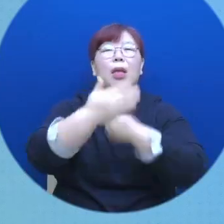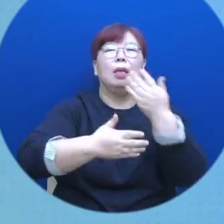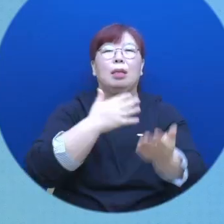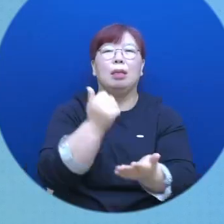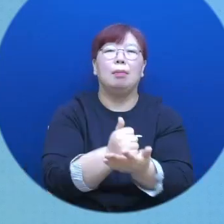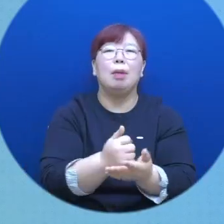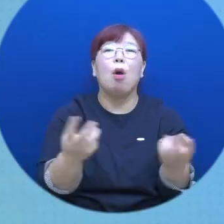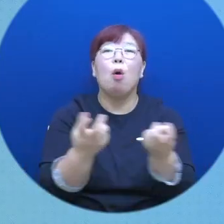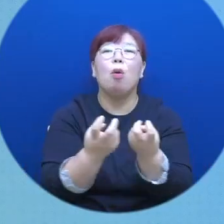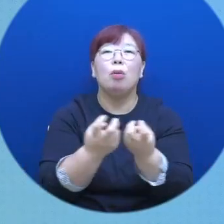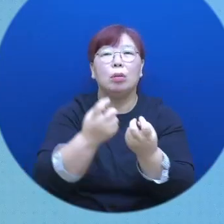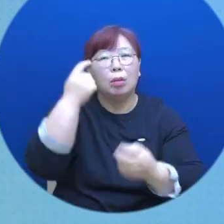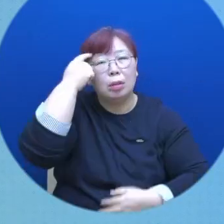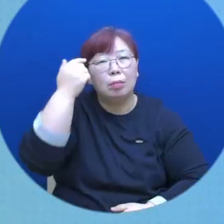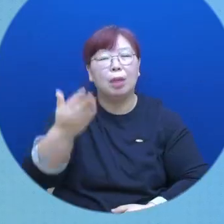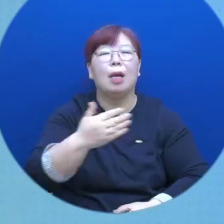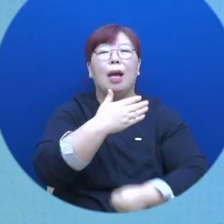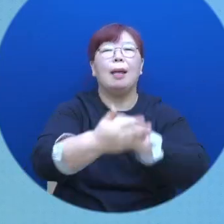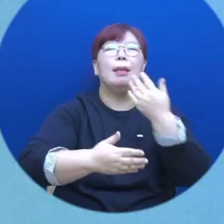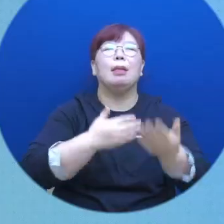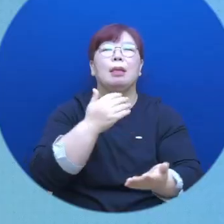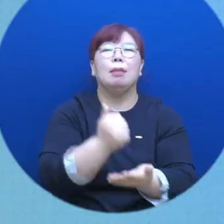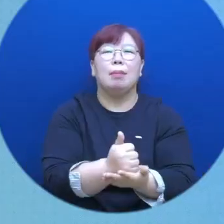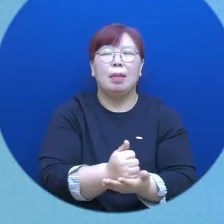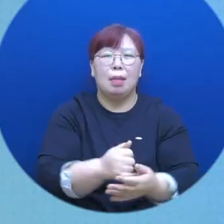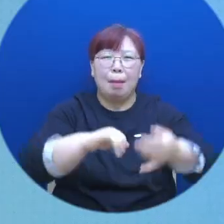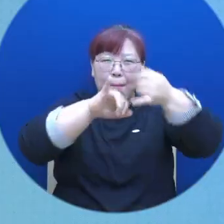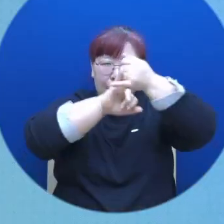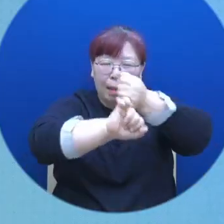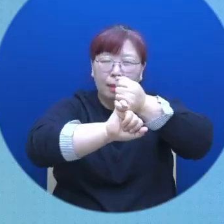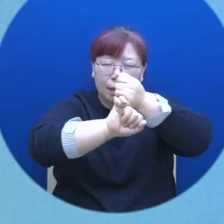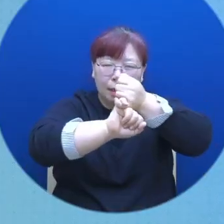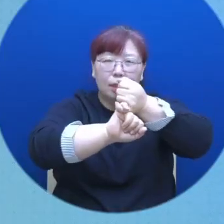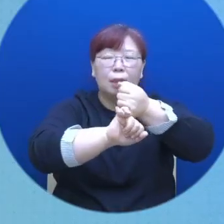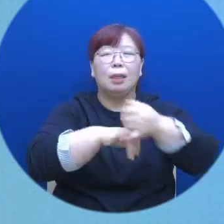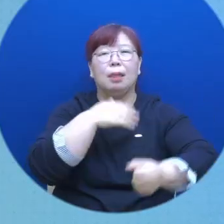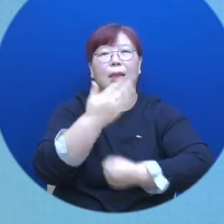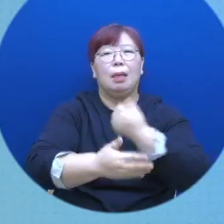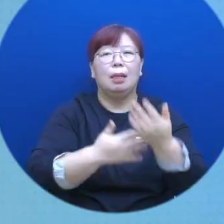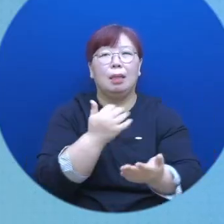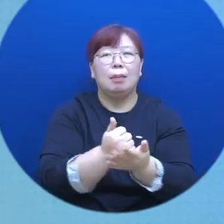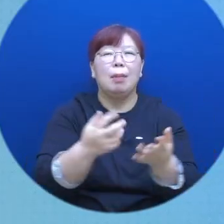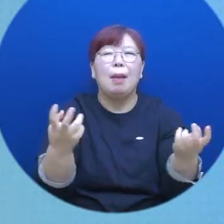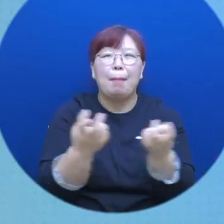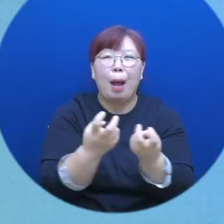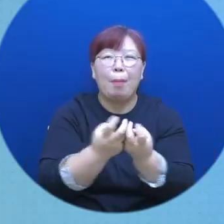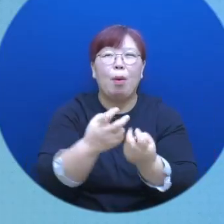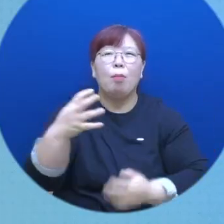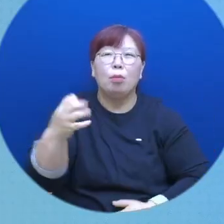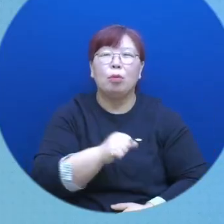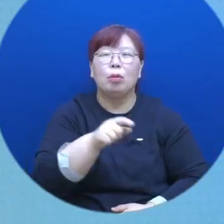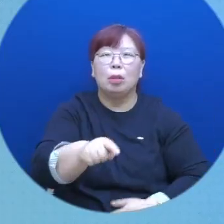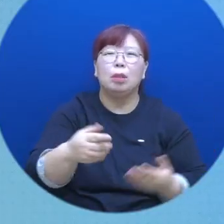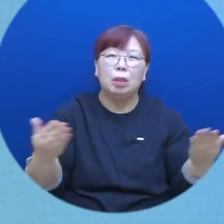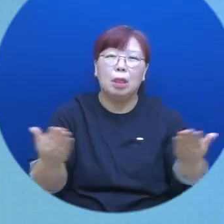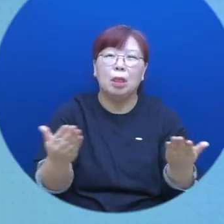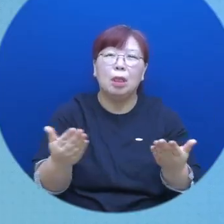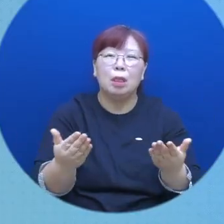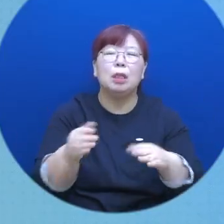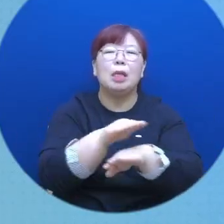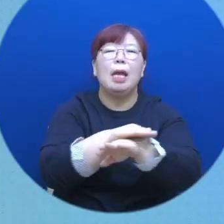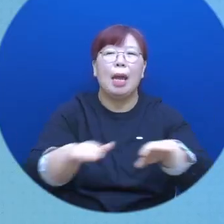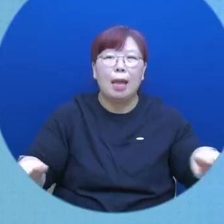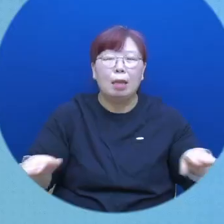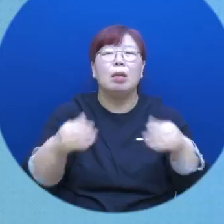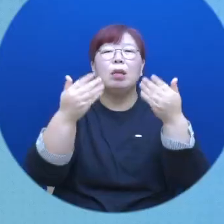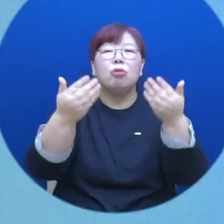하나님께서는 어떠하다? 하나님께서는 반드시 하나님의 방법으로 그 일을 처리해